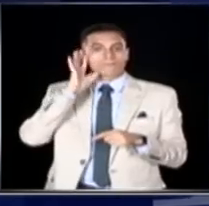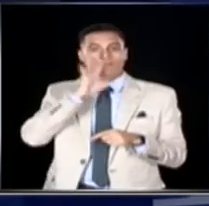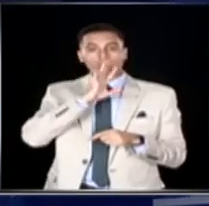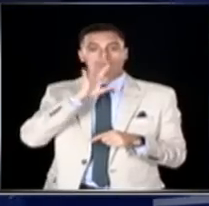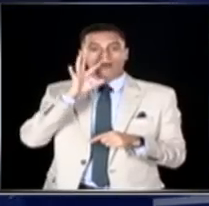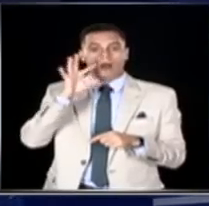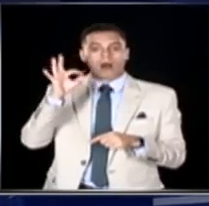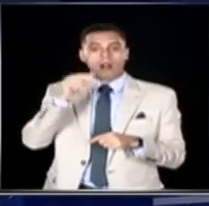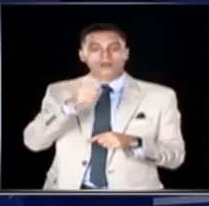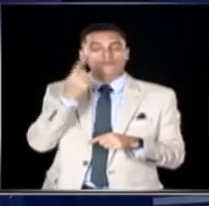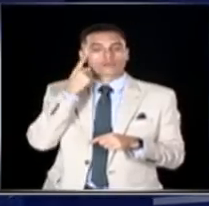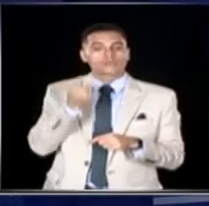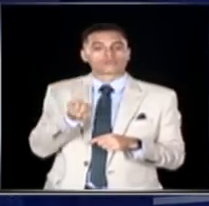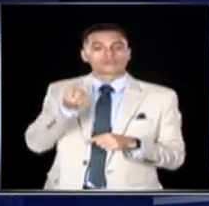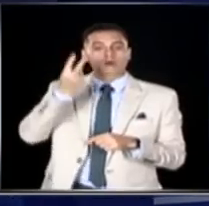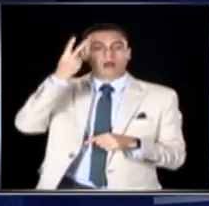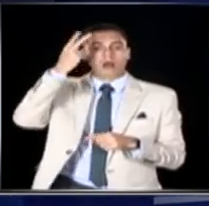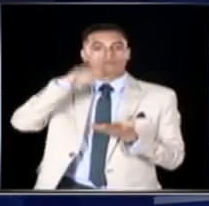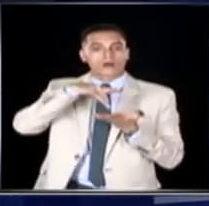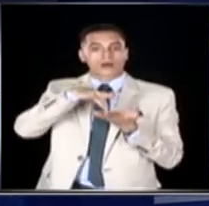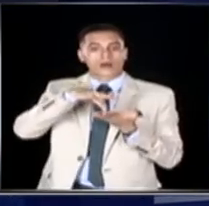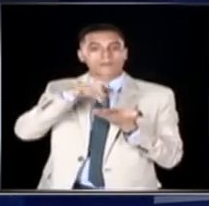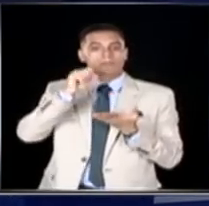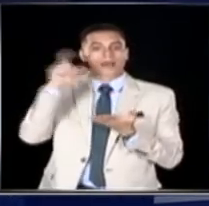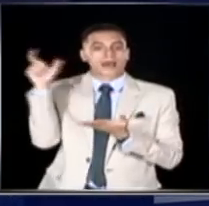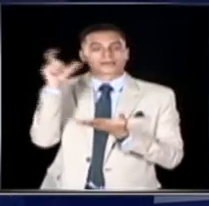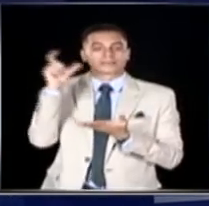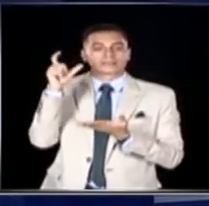للثقافة الإسلامية عام 2005؟